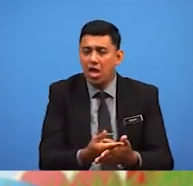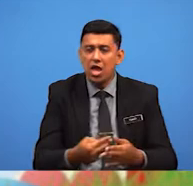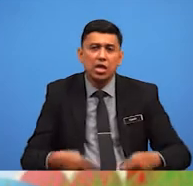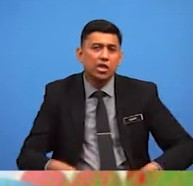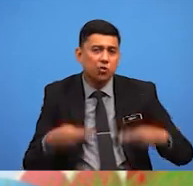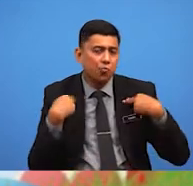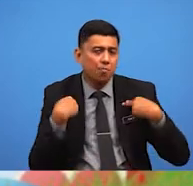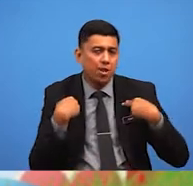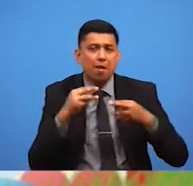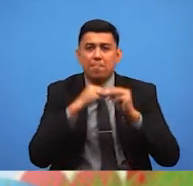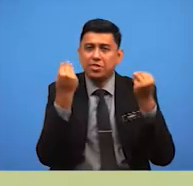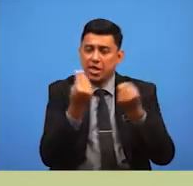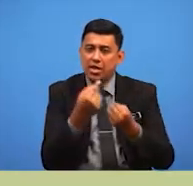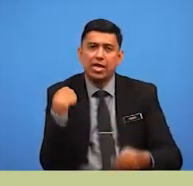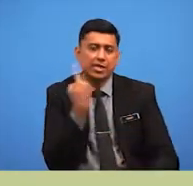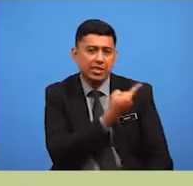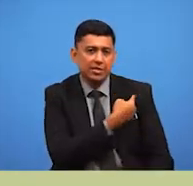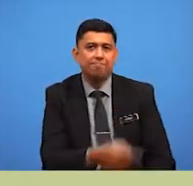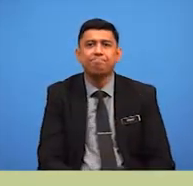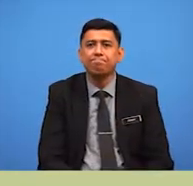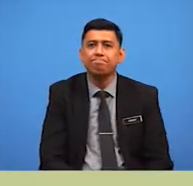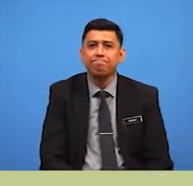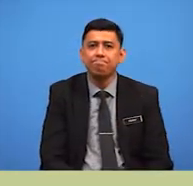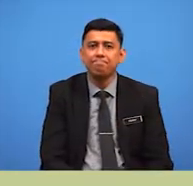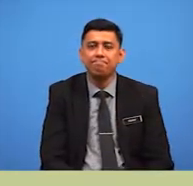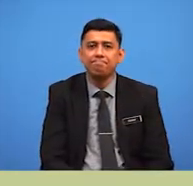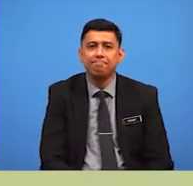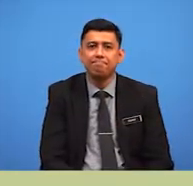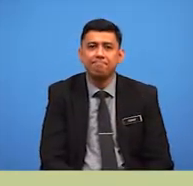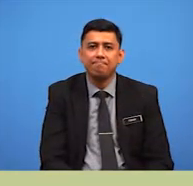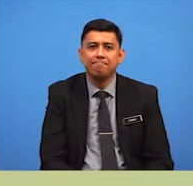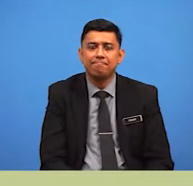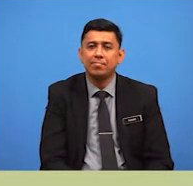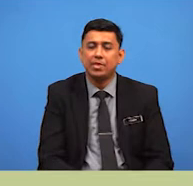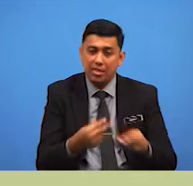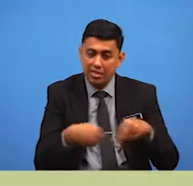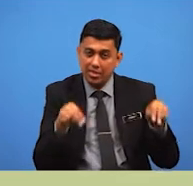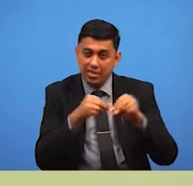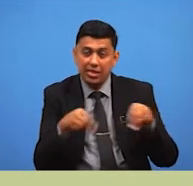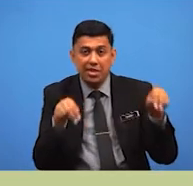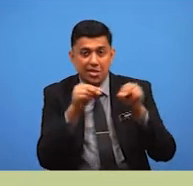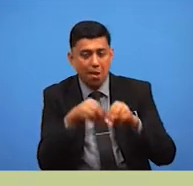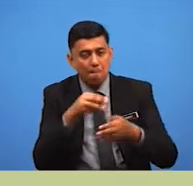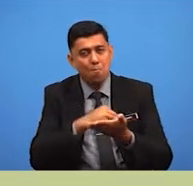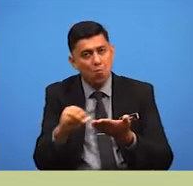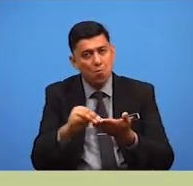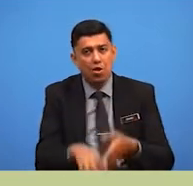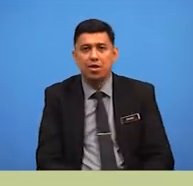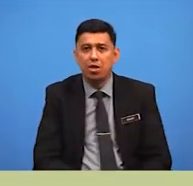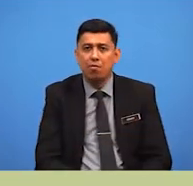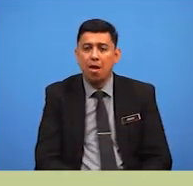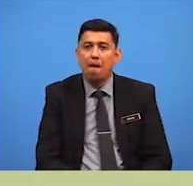kehidupan masyarakat kita. Nilai-nilai murni